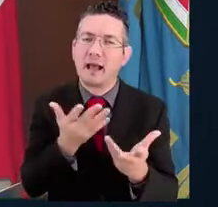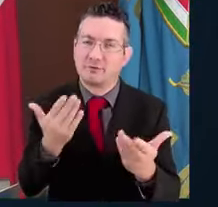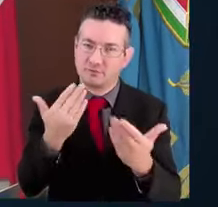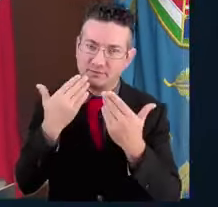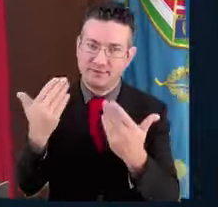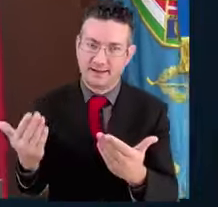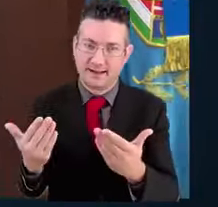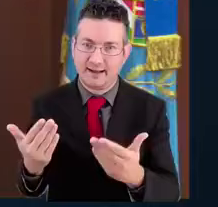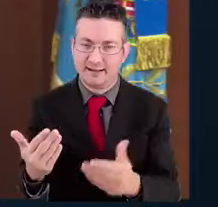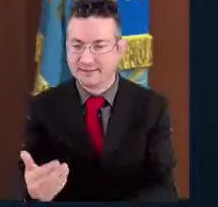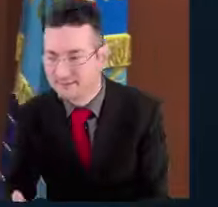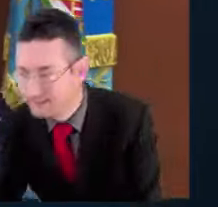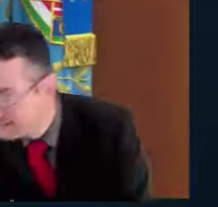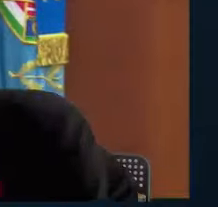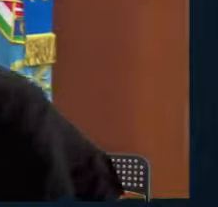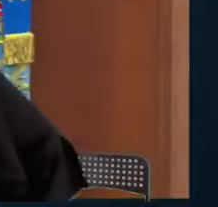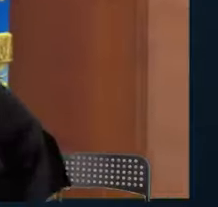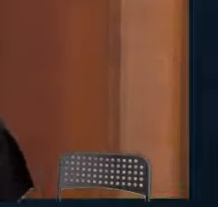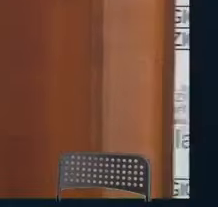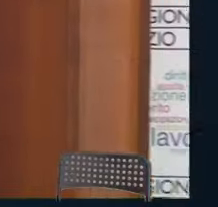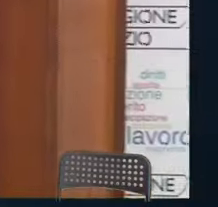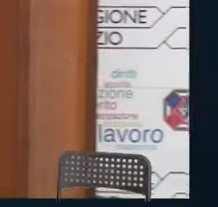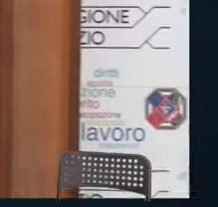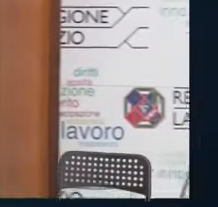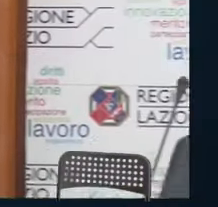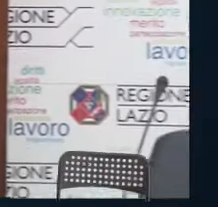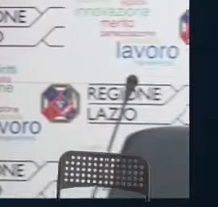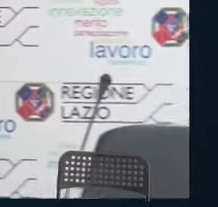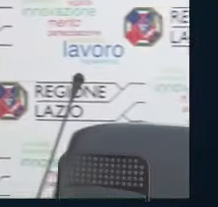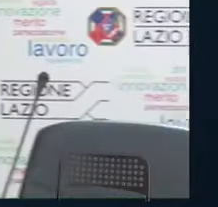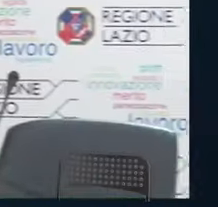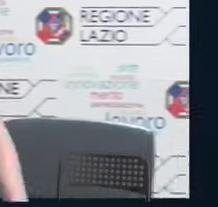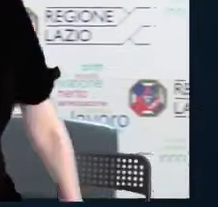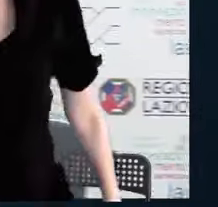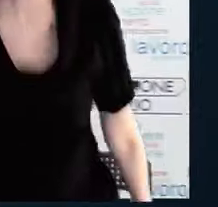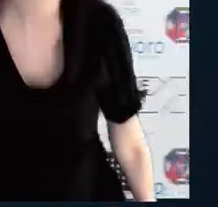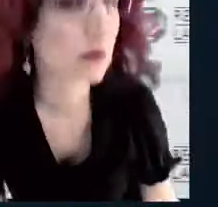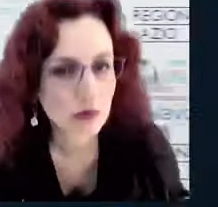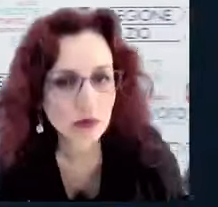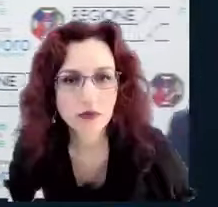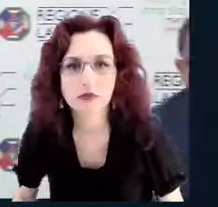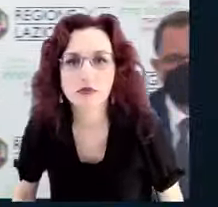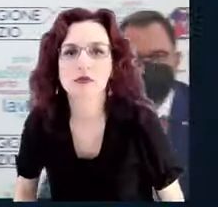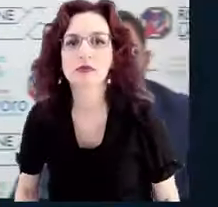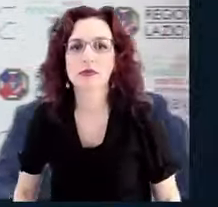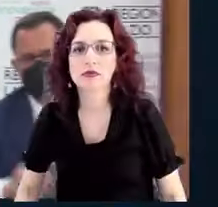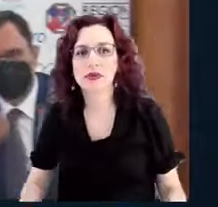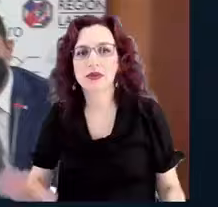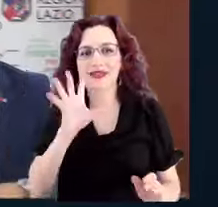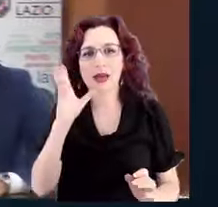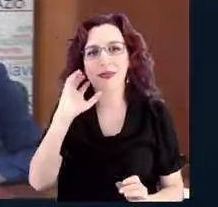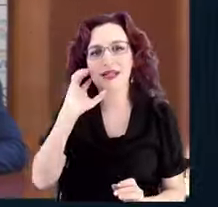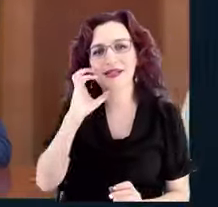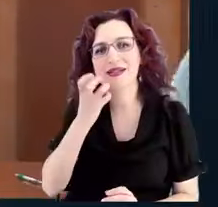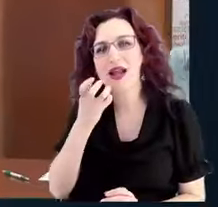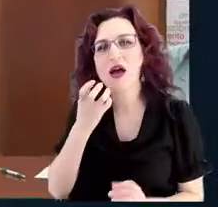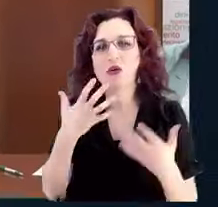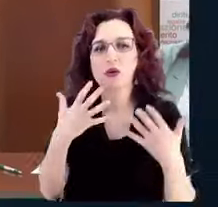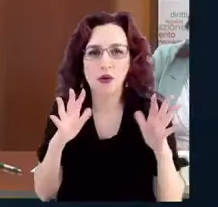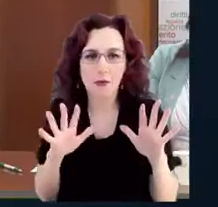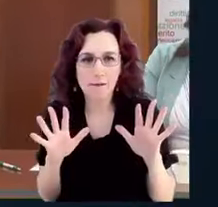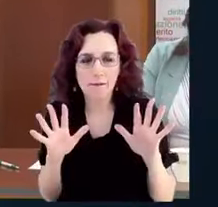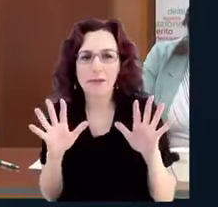allora può sembrare un paradosso ma non lo è lo abbiamo registrato peraltro oggi è presente qui il collega luciano sbraga